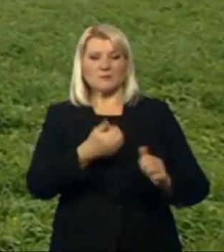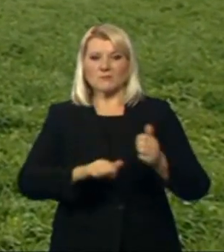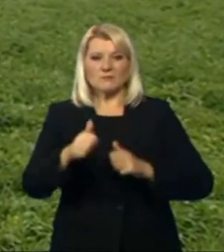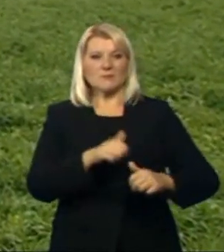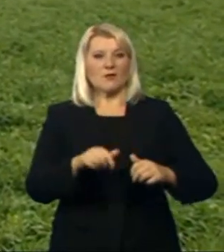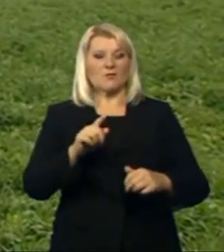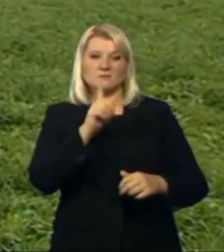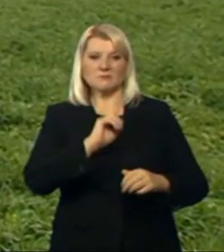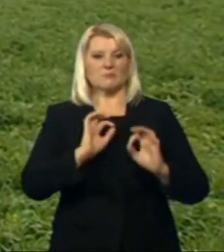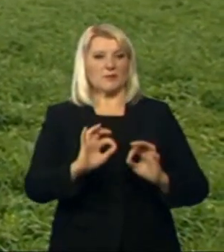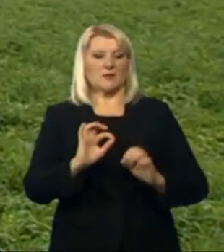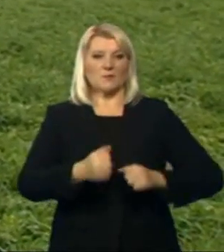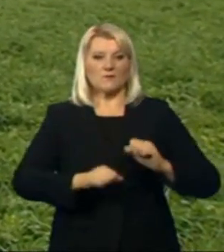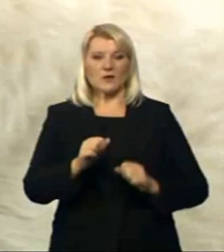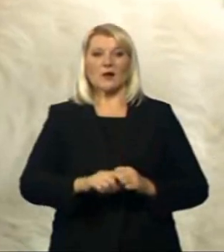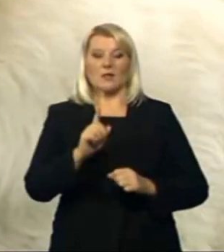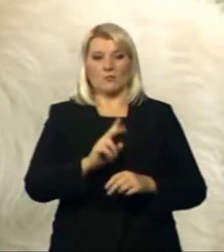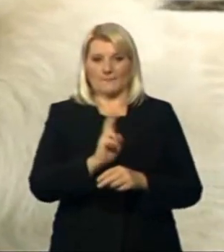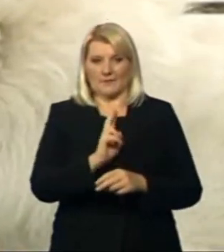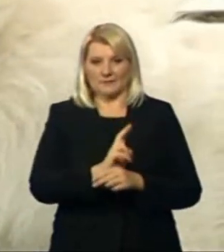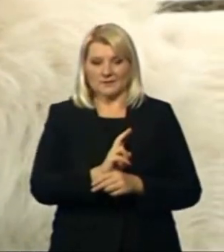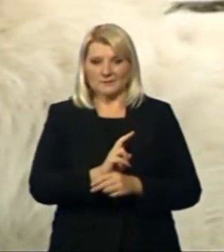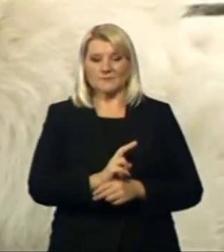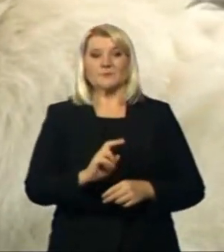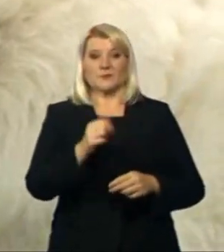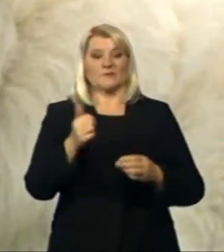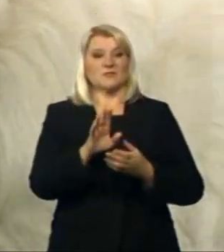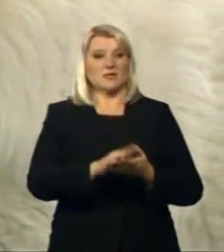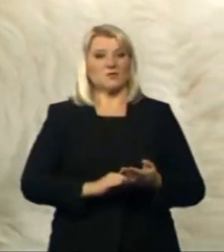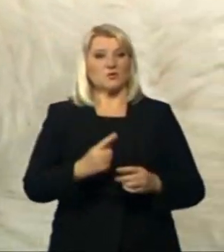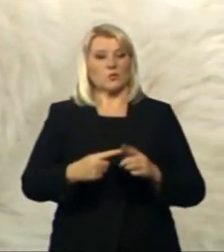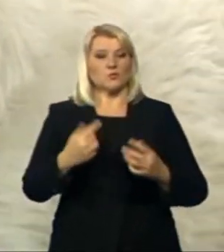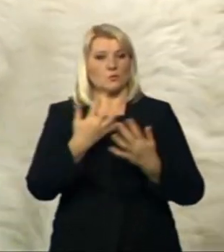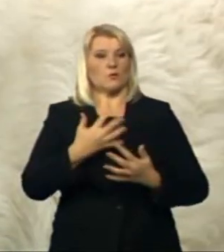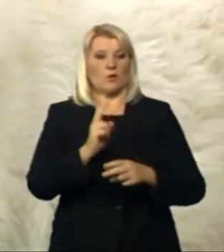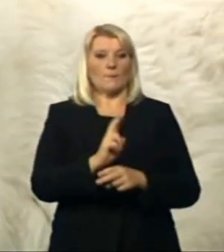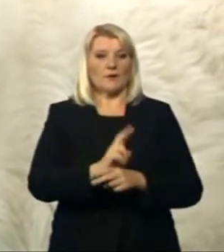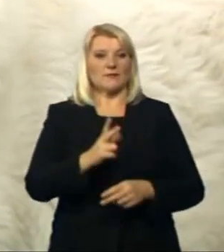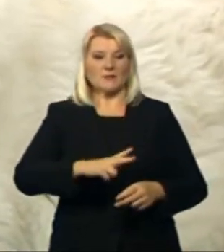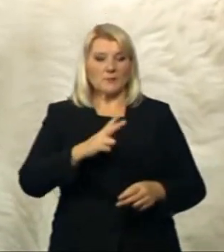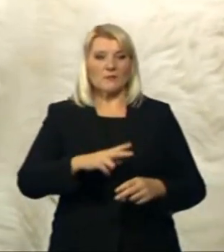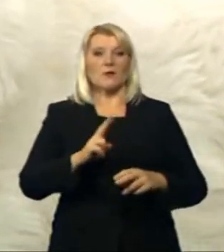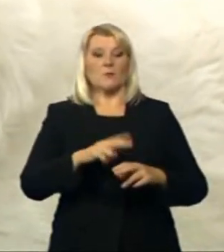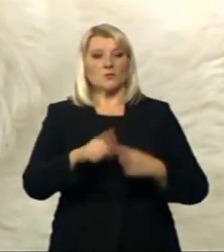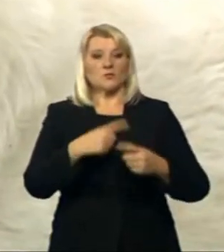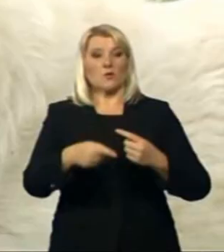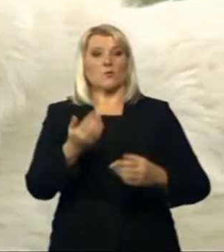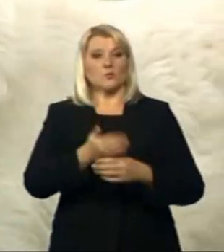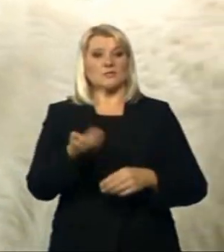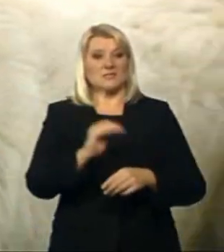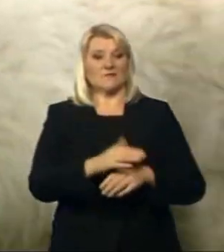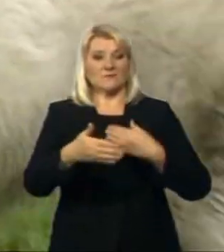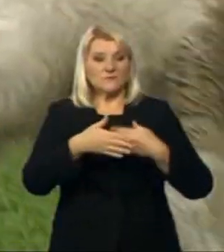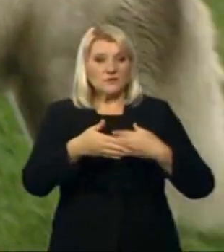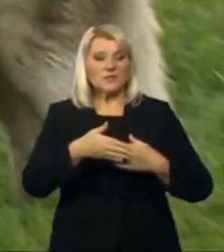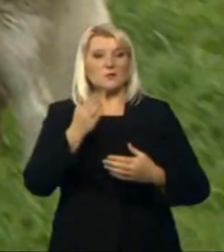temperamentní, samorostlý, ale pozor, ze začátku je takový opatrný a netrpělivý, ale když si získá vaši